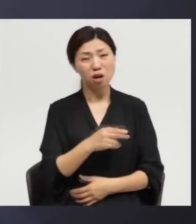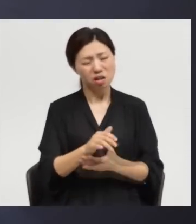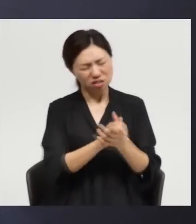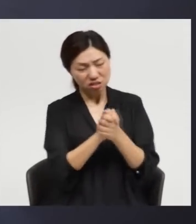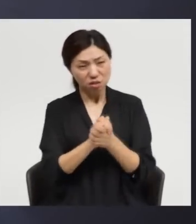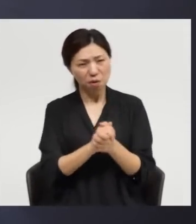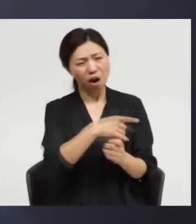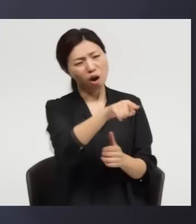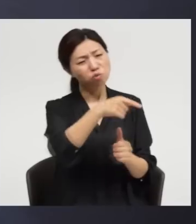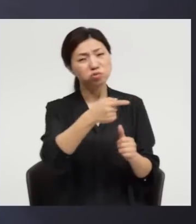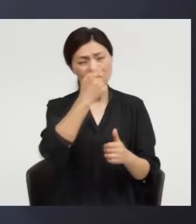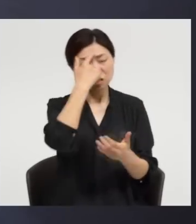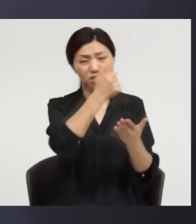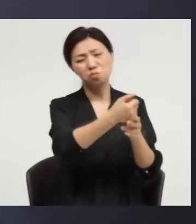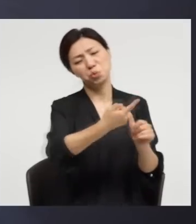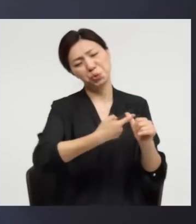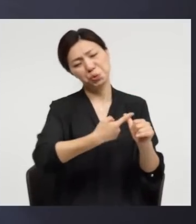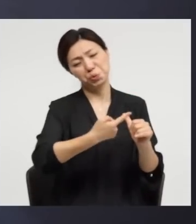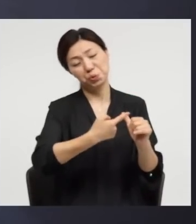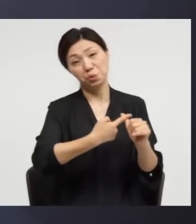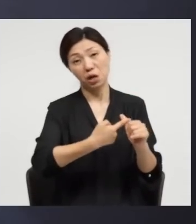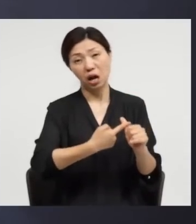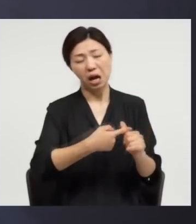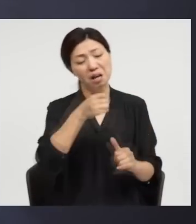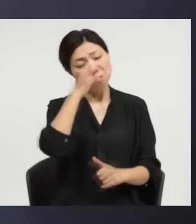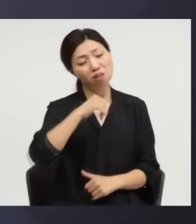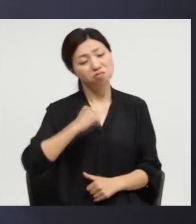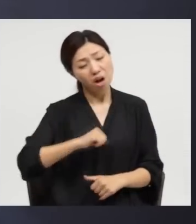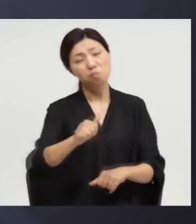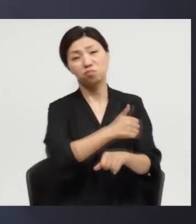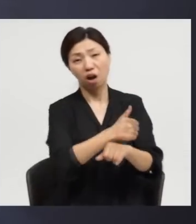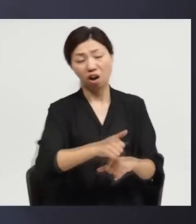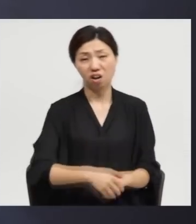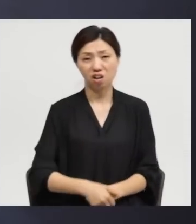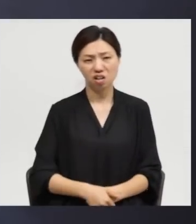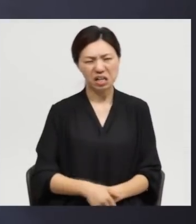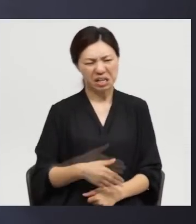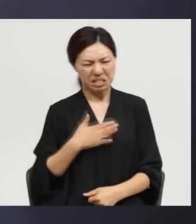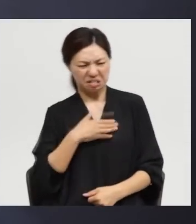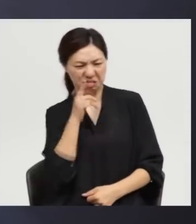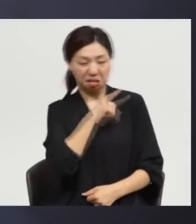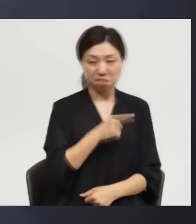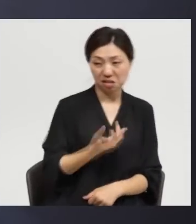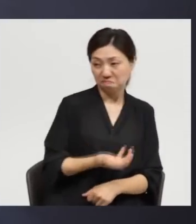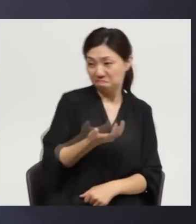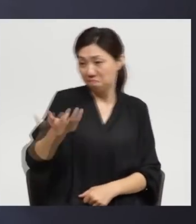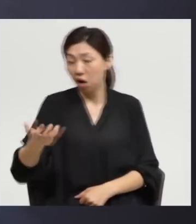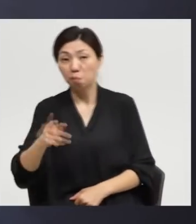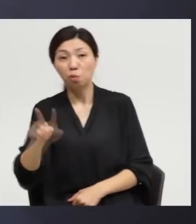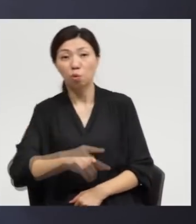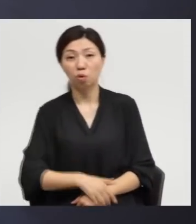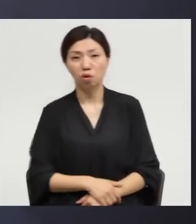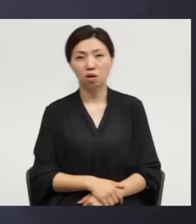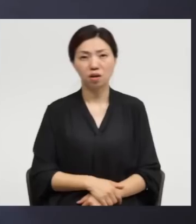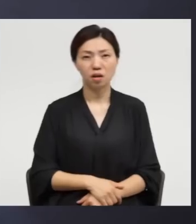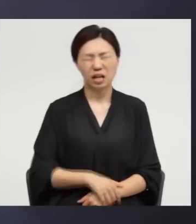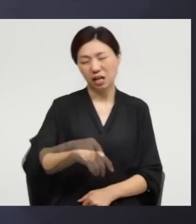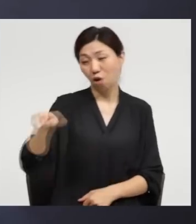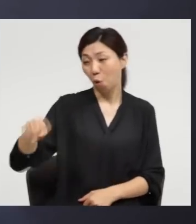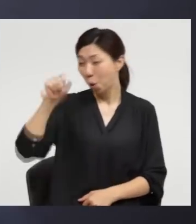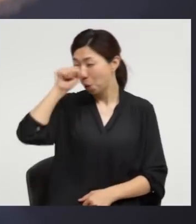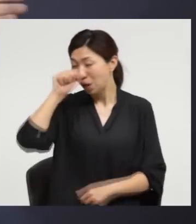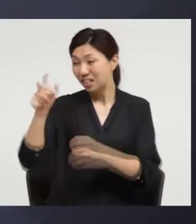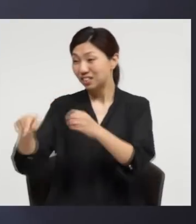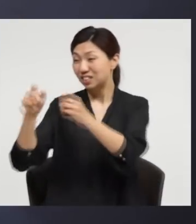어려우면 이 스님한테 욕 좀 얻어먹고 그냥 다니면 되지. 뭐 또 기분 좀 나쁘다고 또 딴 자리에 간다고 또 설치고. 좋아서 가면 몰라도